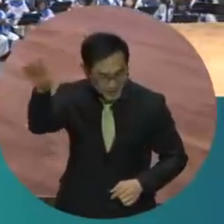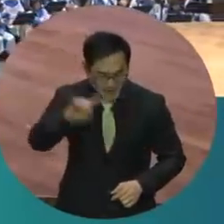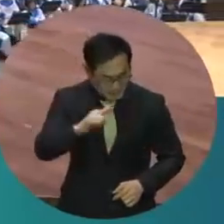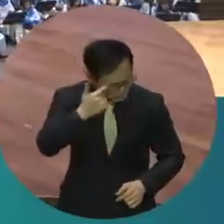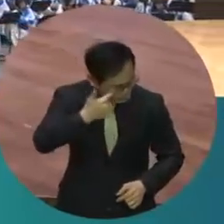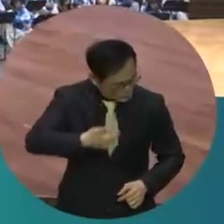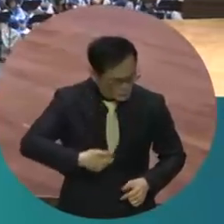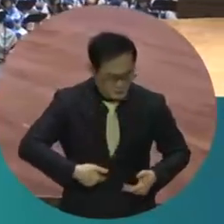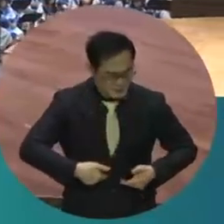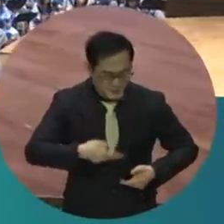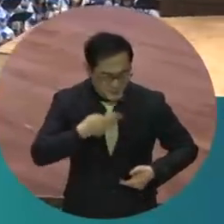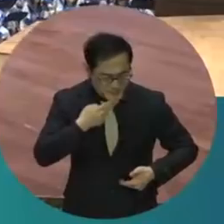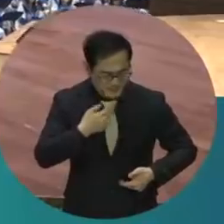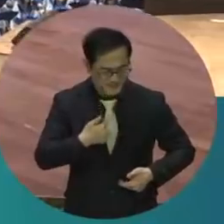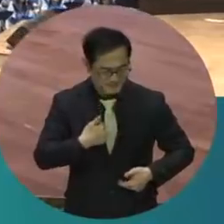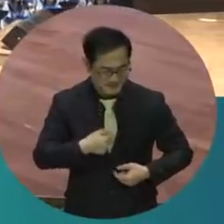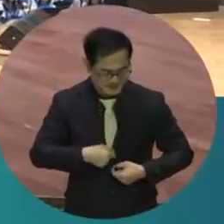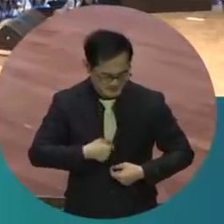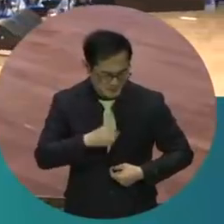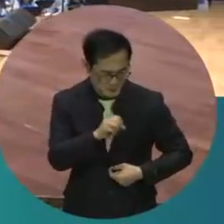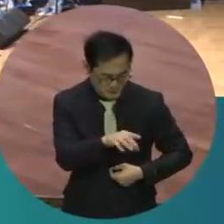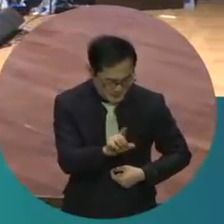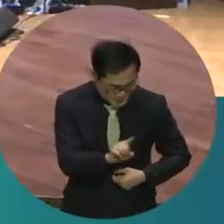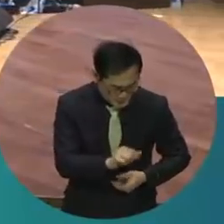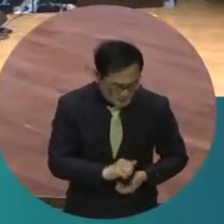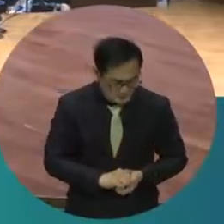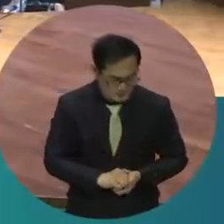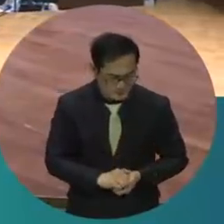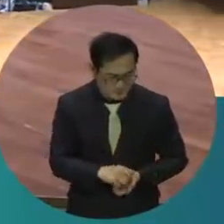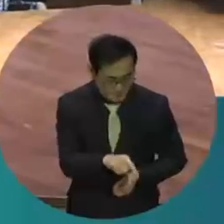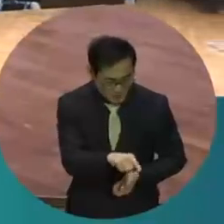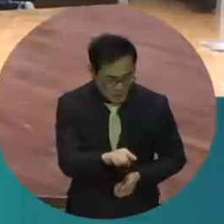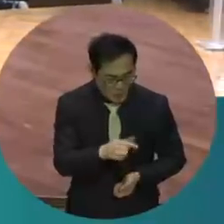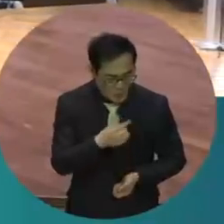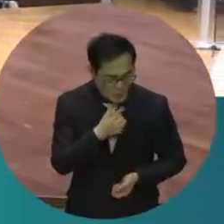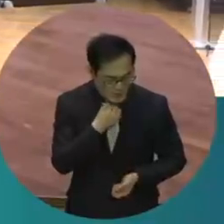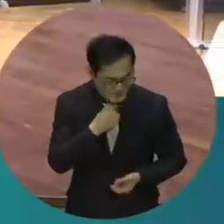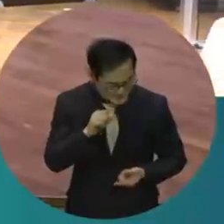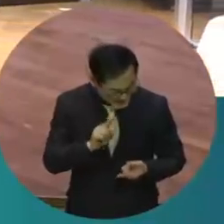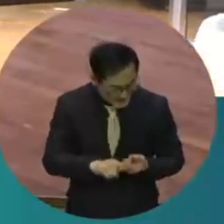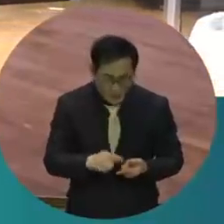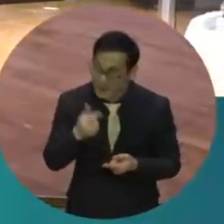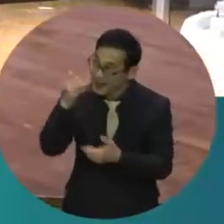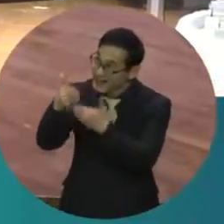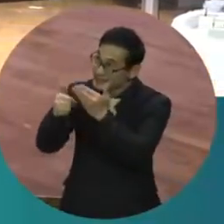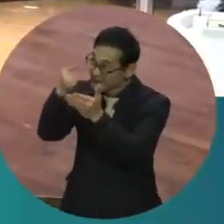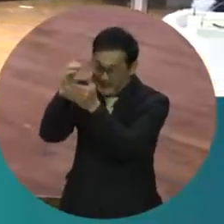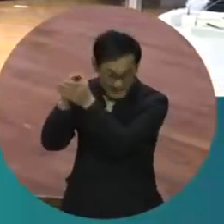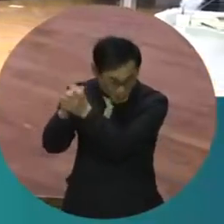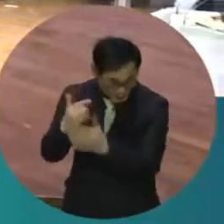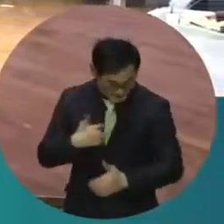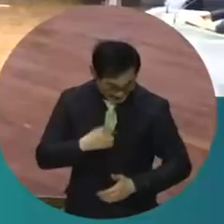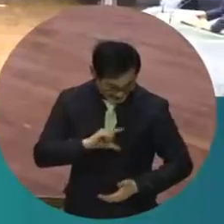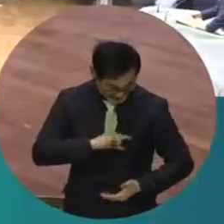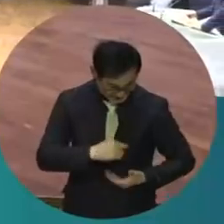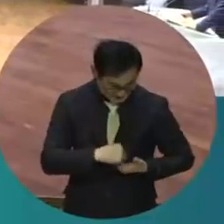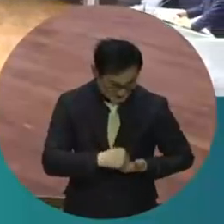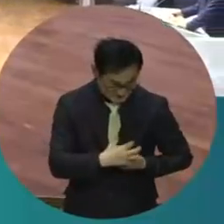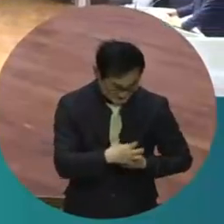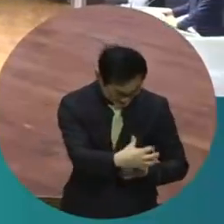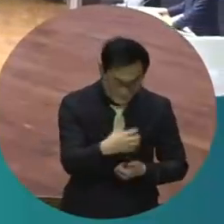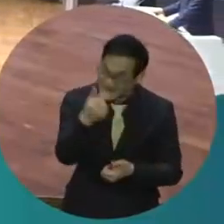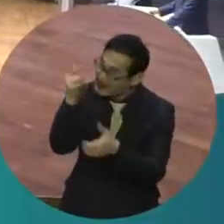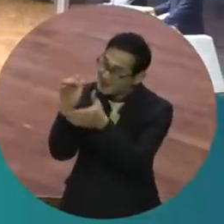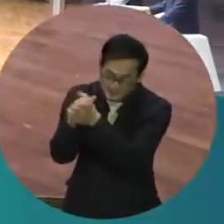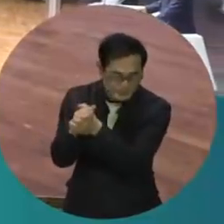내가 진실로 내게 이르노니 너희가 무엇이든지 아버지께 구하는 것을 내 이름으로 주시리라. 지금까지는